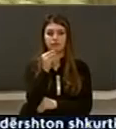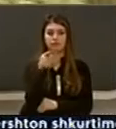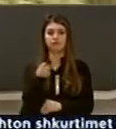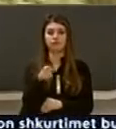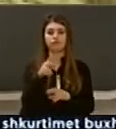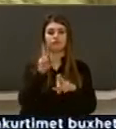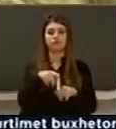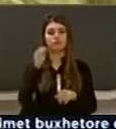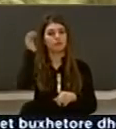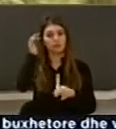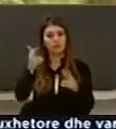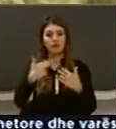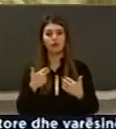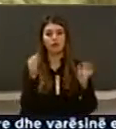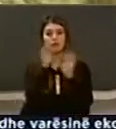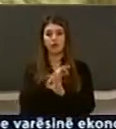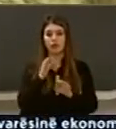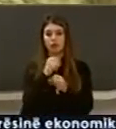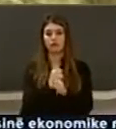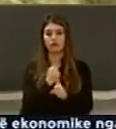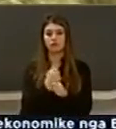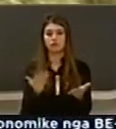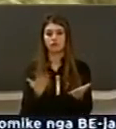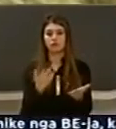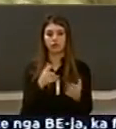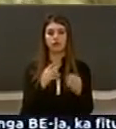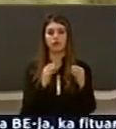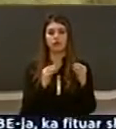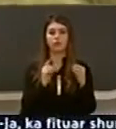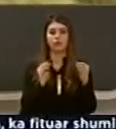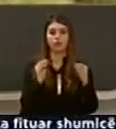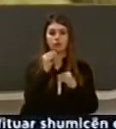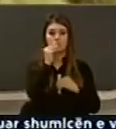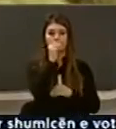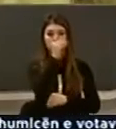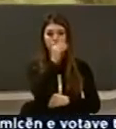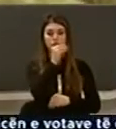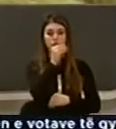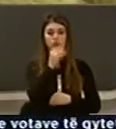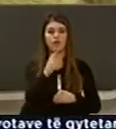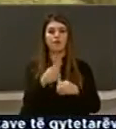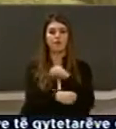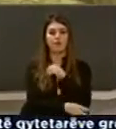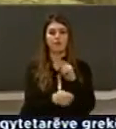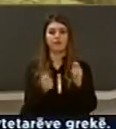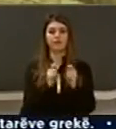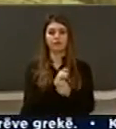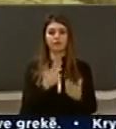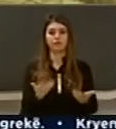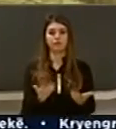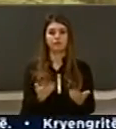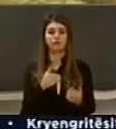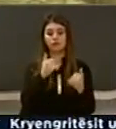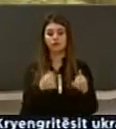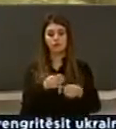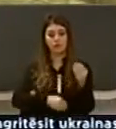të fryrjes së vazhdueshme të administratës dhe rritjes së varfërisë në vend. Si rezultat, ekonomia e Kosovës po shkon